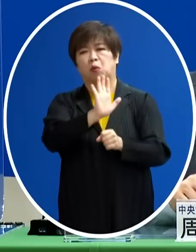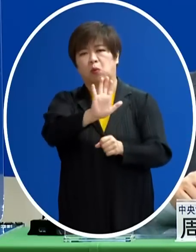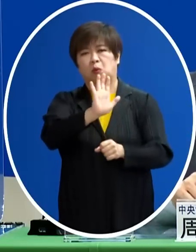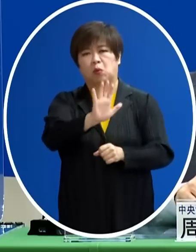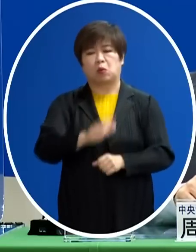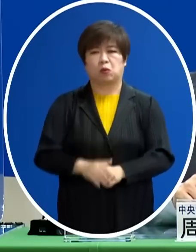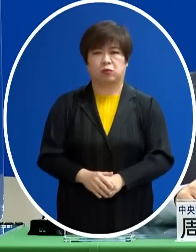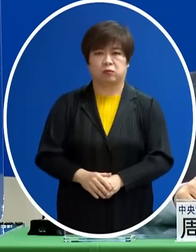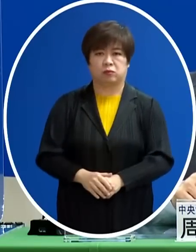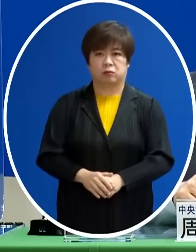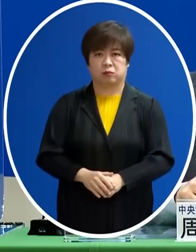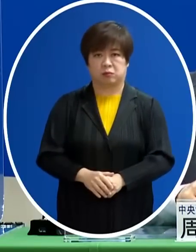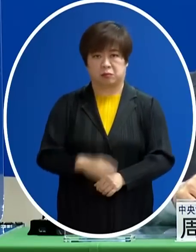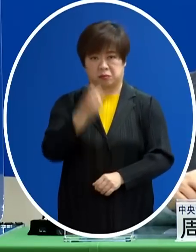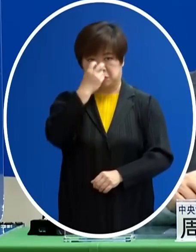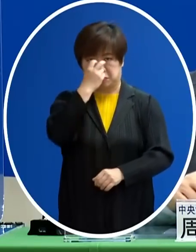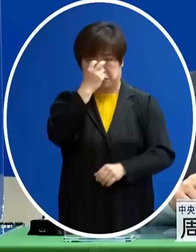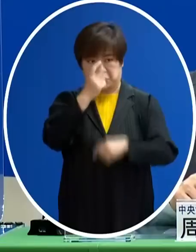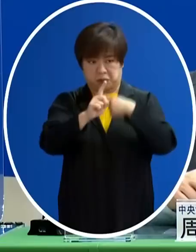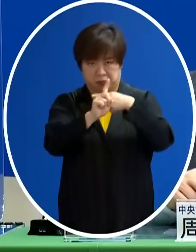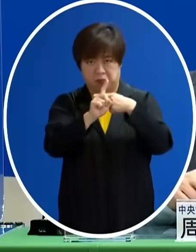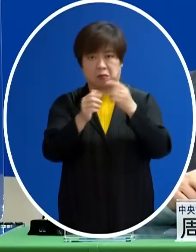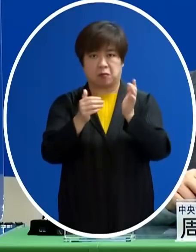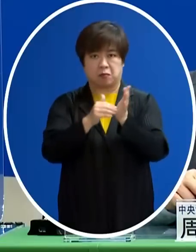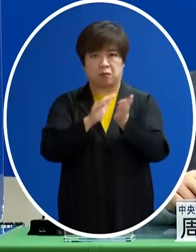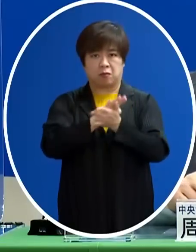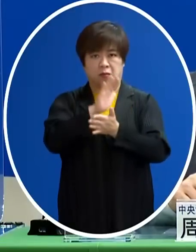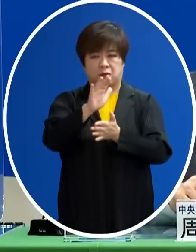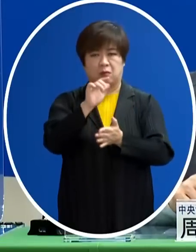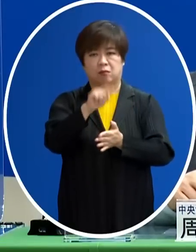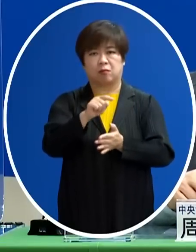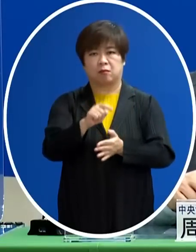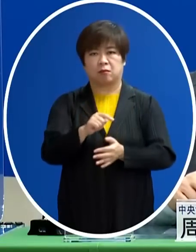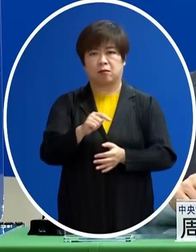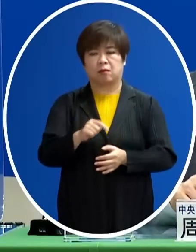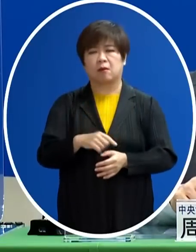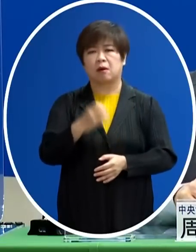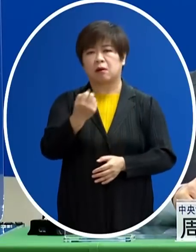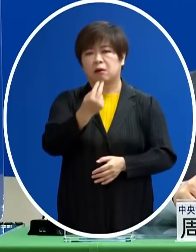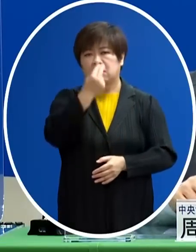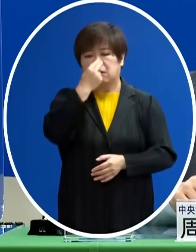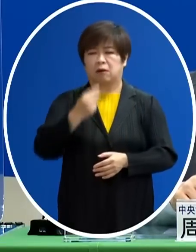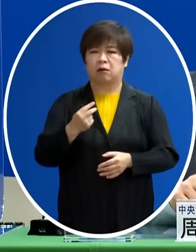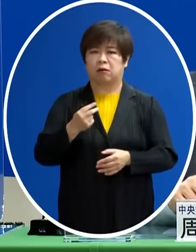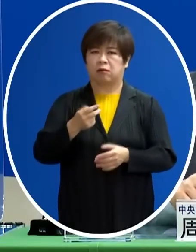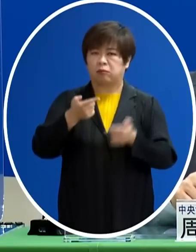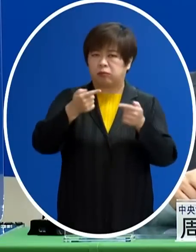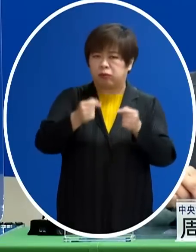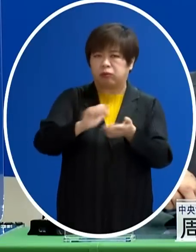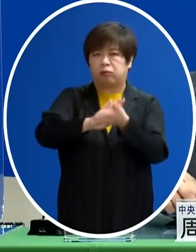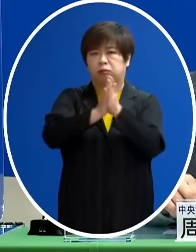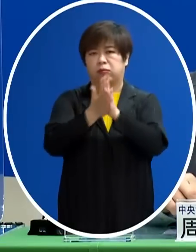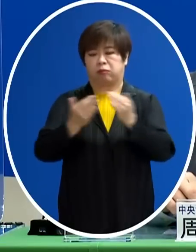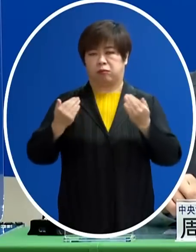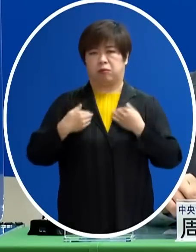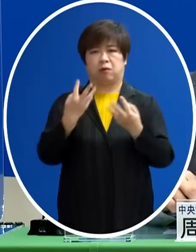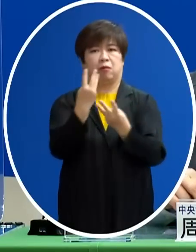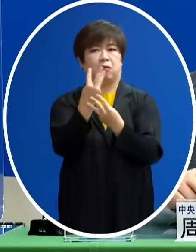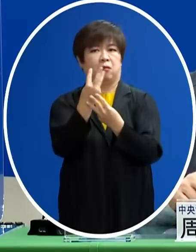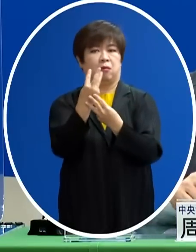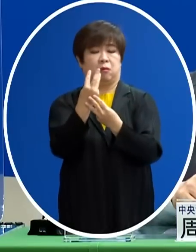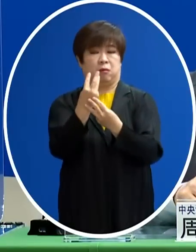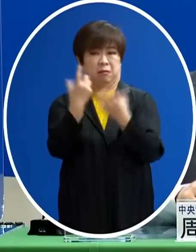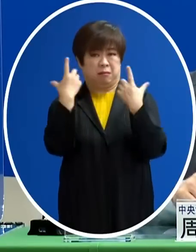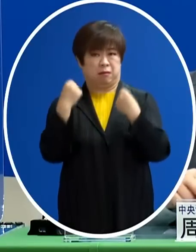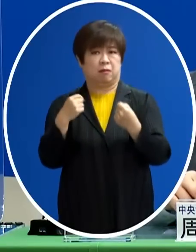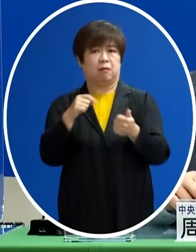哈，那因为检验出来之后就有这个氧气浓度变差、肺炎恶化的一个情形哈，那不幸因为原先